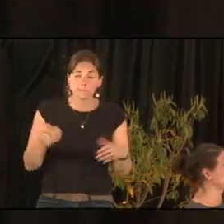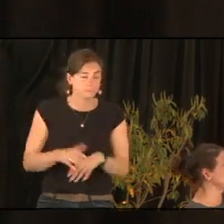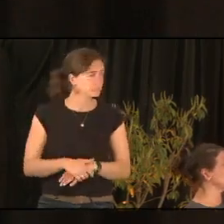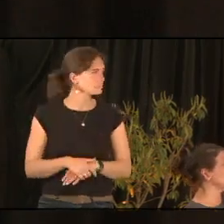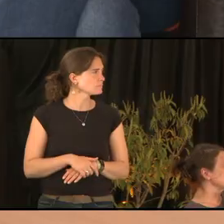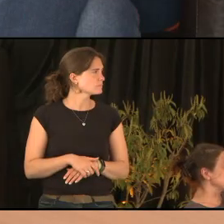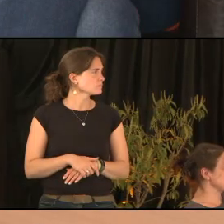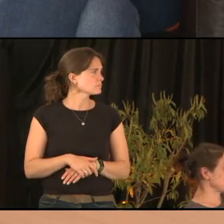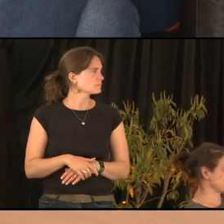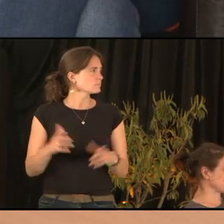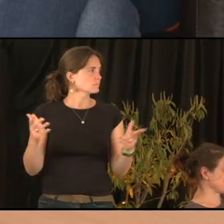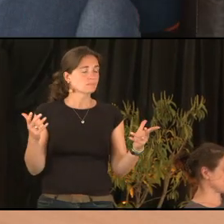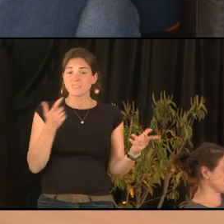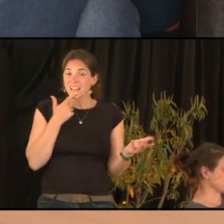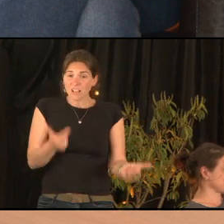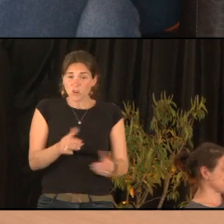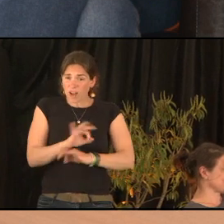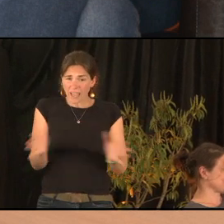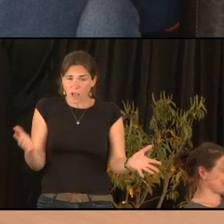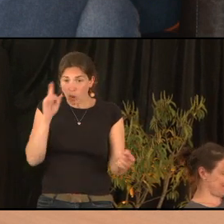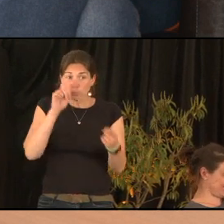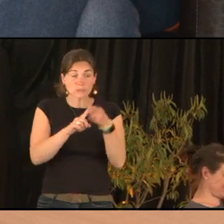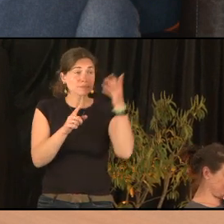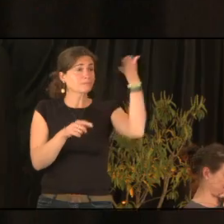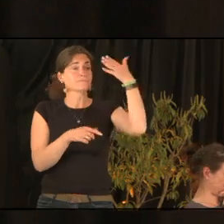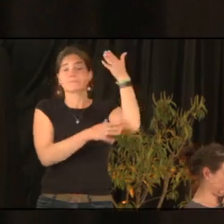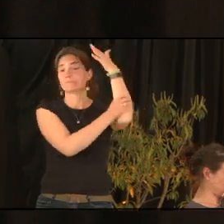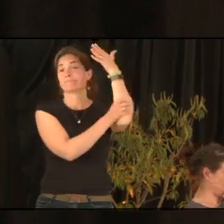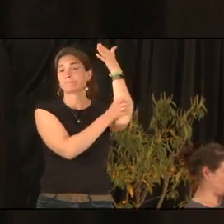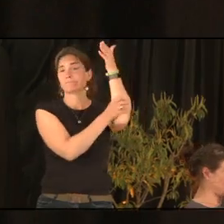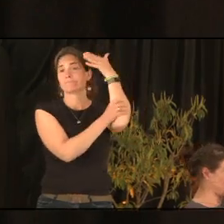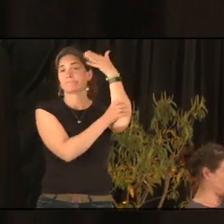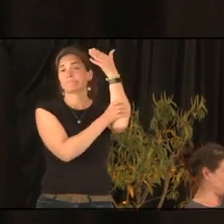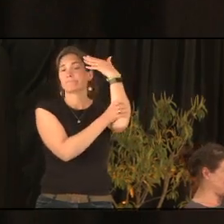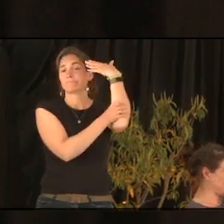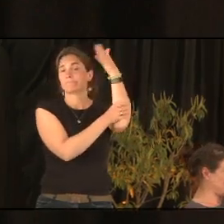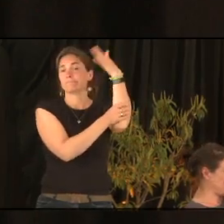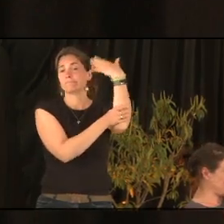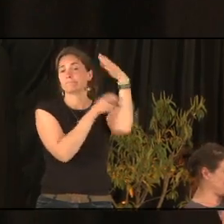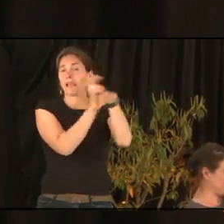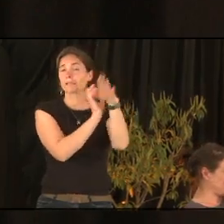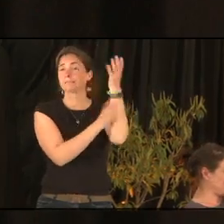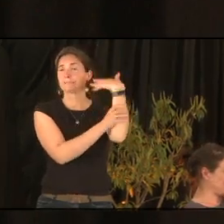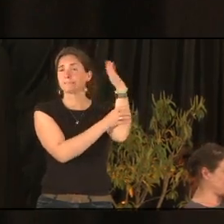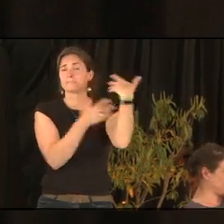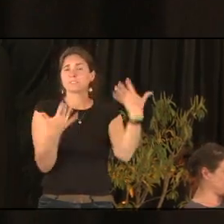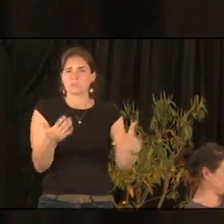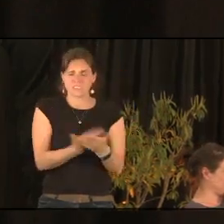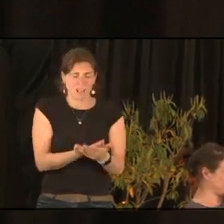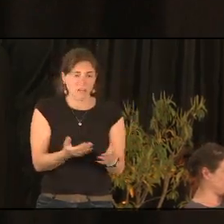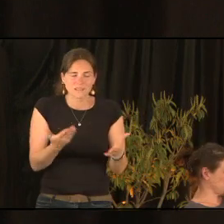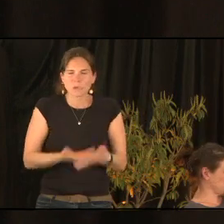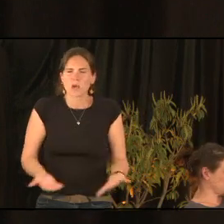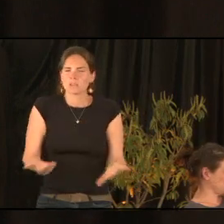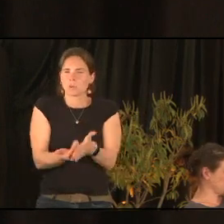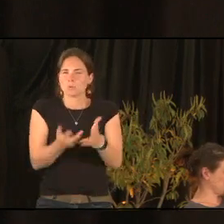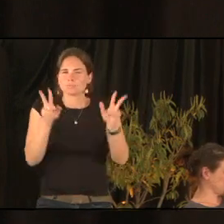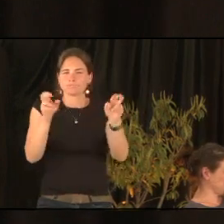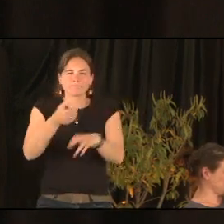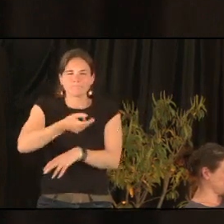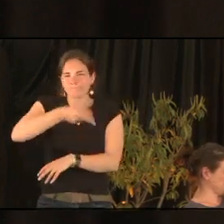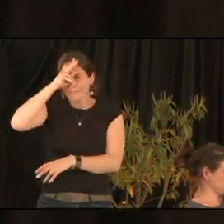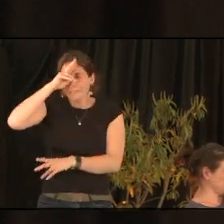qui est complètement absurde, est de garder un drapeau. Alors, leur nationalité n'est pas dite. Bon, ils s'appellent Piotr, Rock et